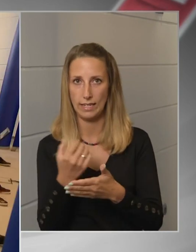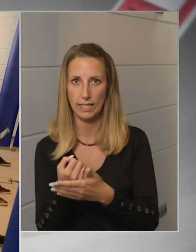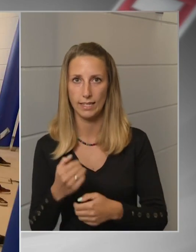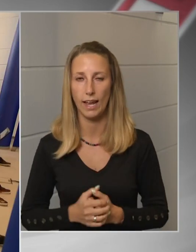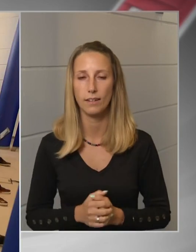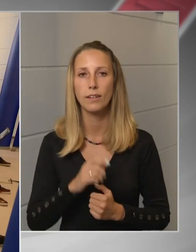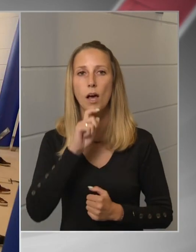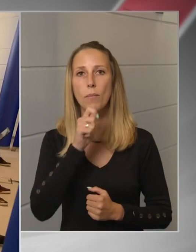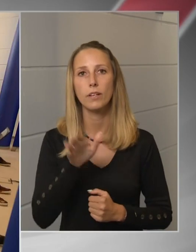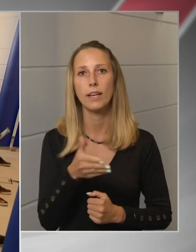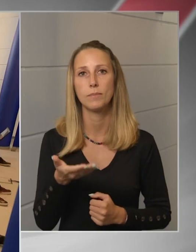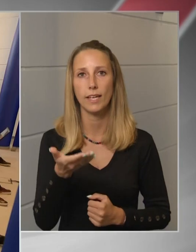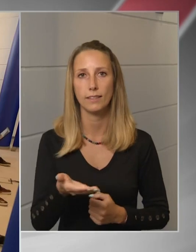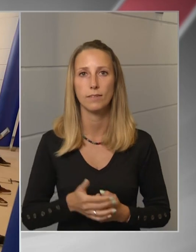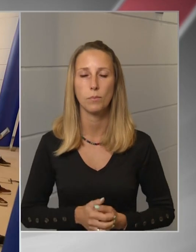Magyar Nemzet.